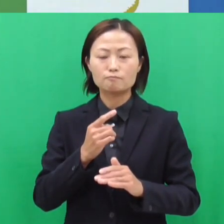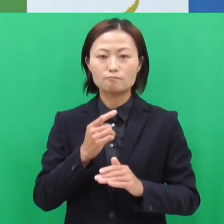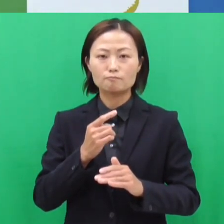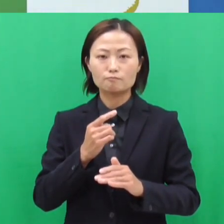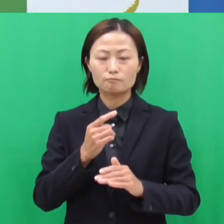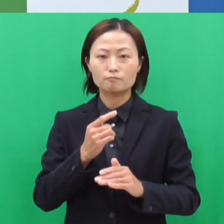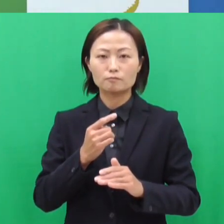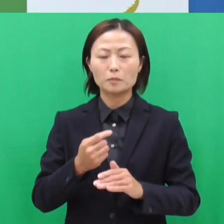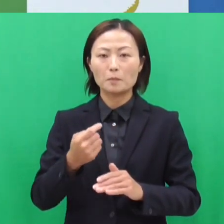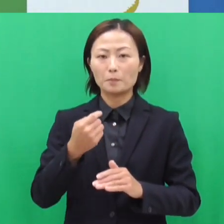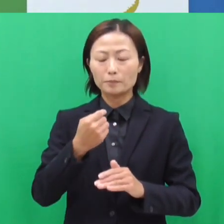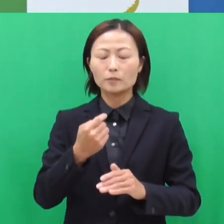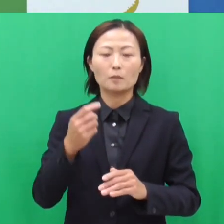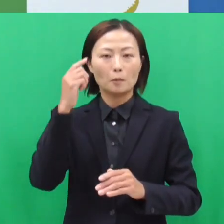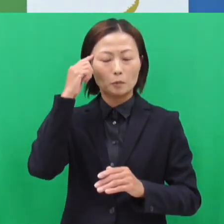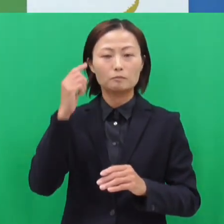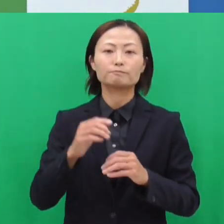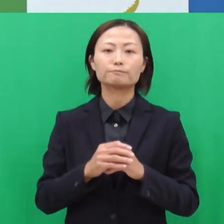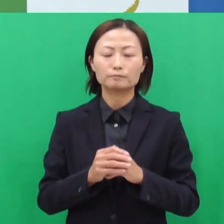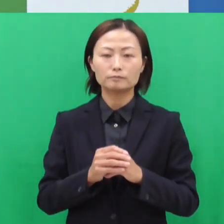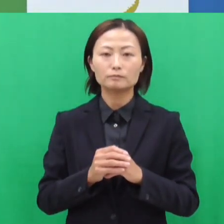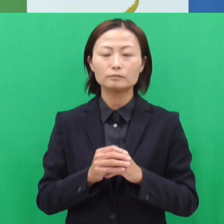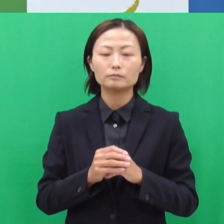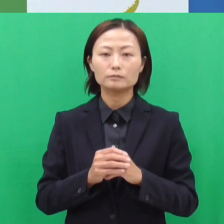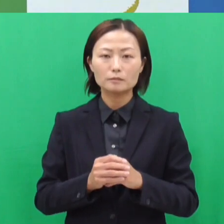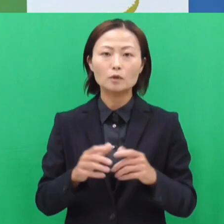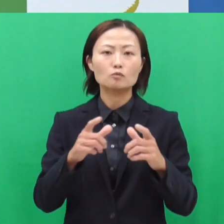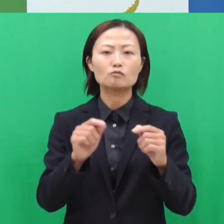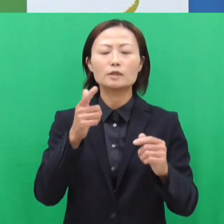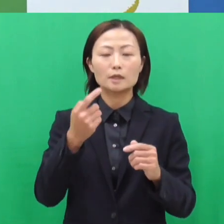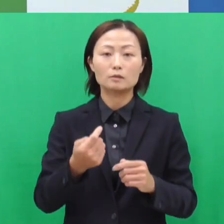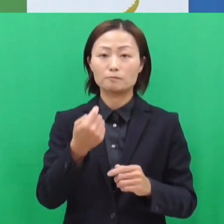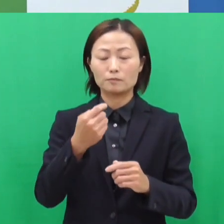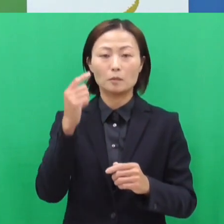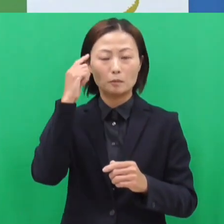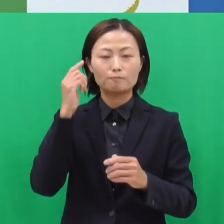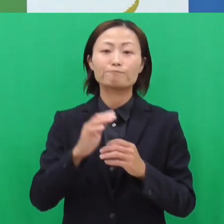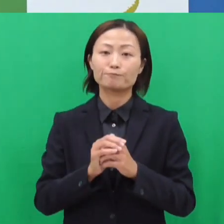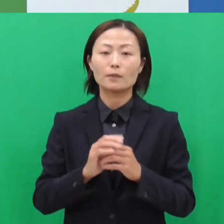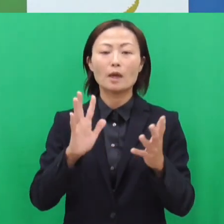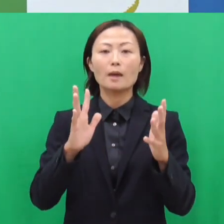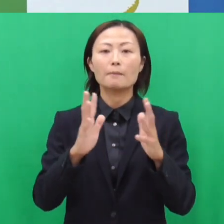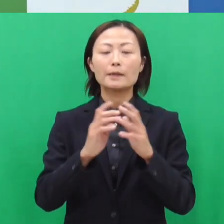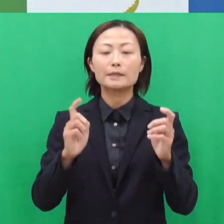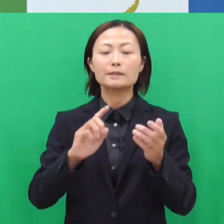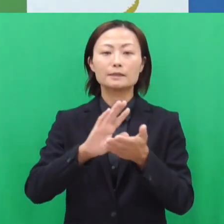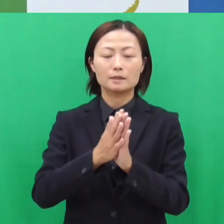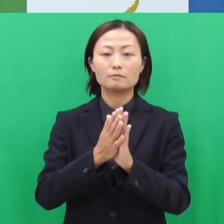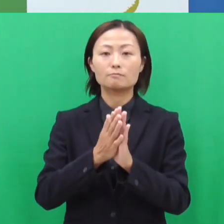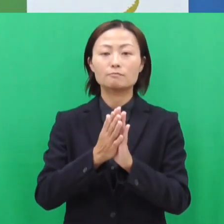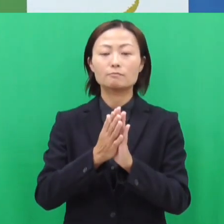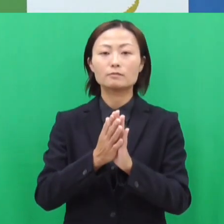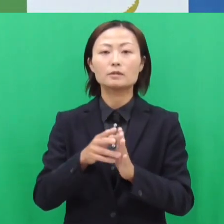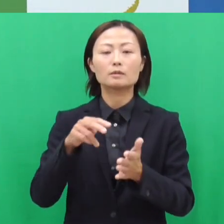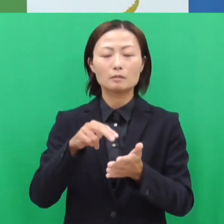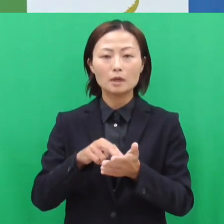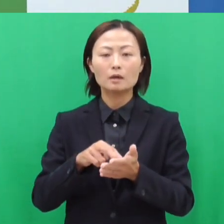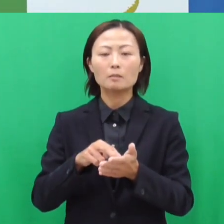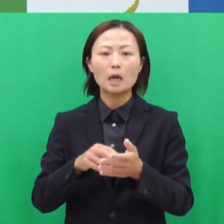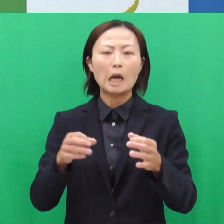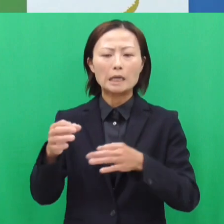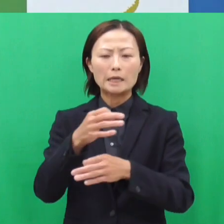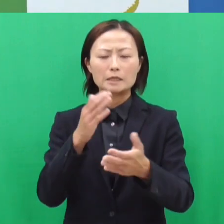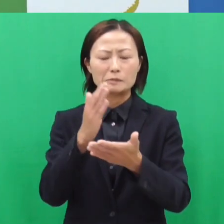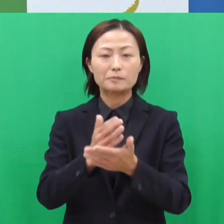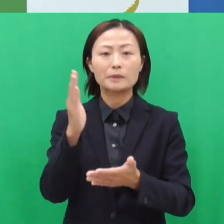今年はあっているのではないかと思っております宮城県は今までと同じようにですねできるだけ